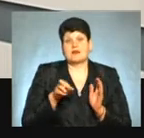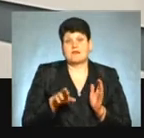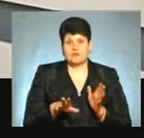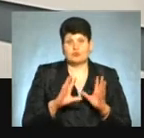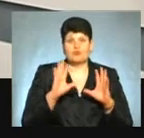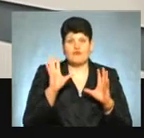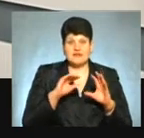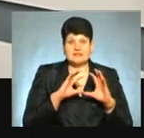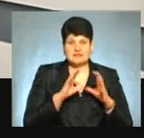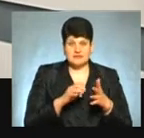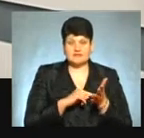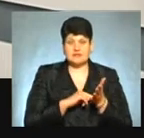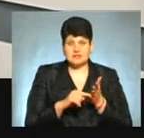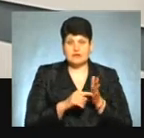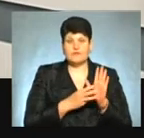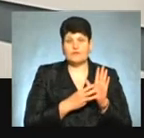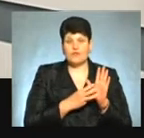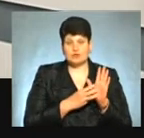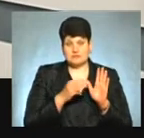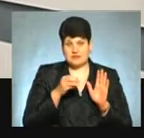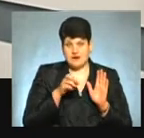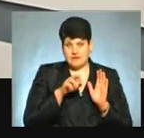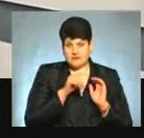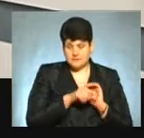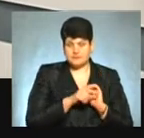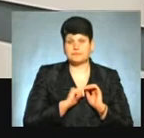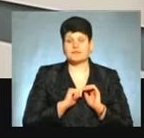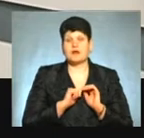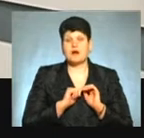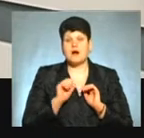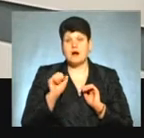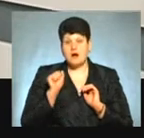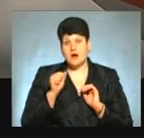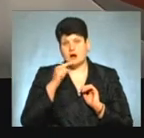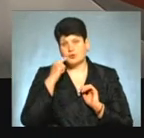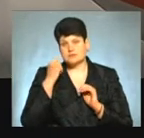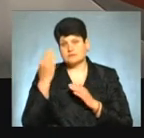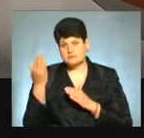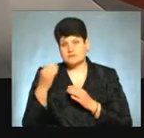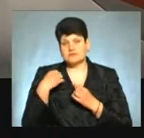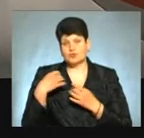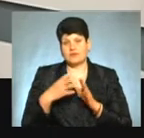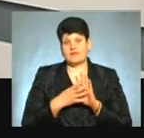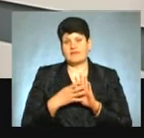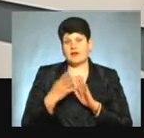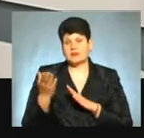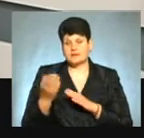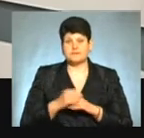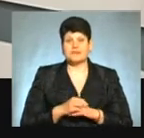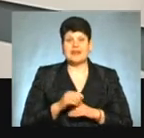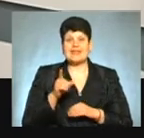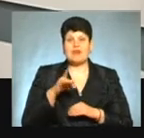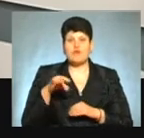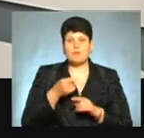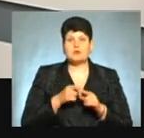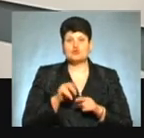світ святкує 8, так це, власне, і було припинення вогню за європейським часом, а росіяни святкують 9. Європа